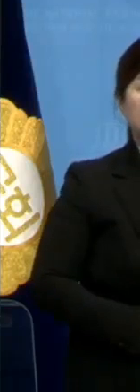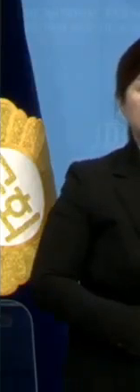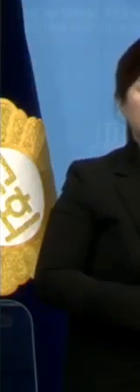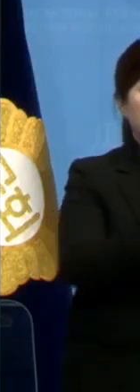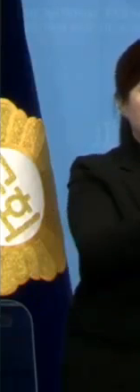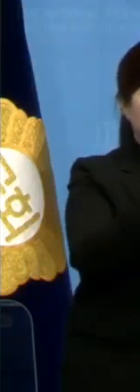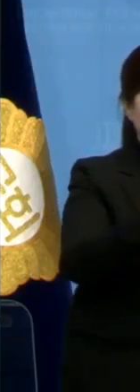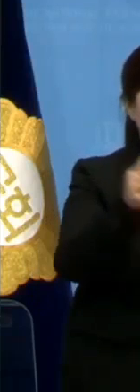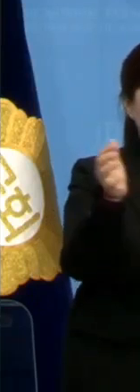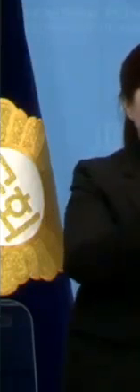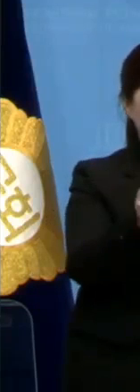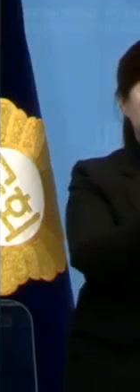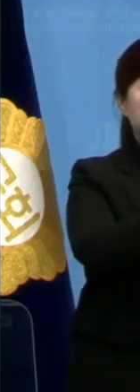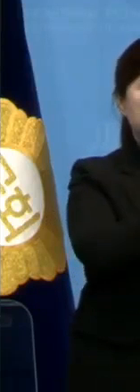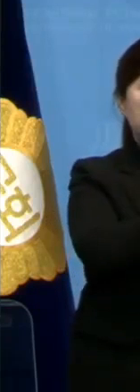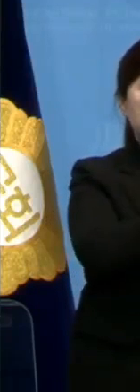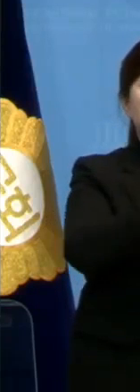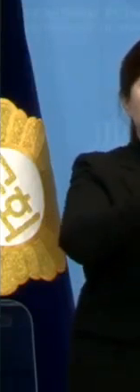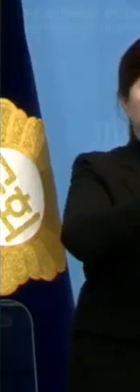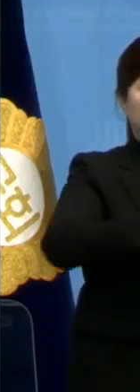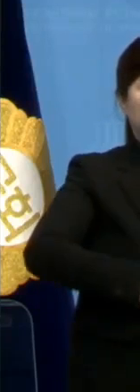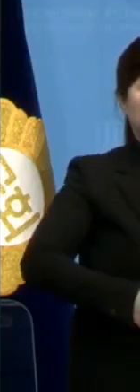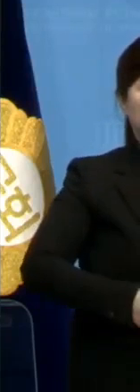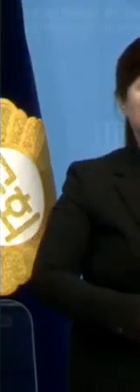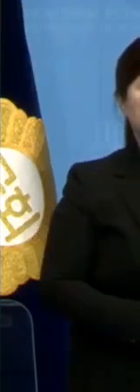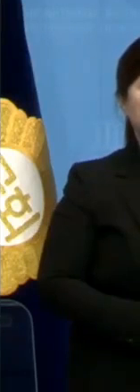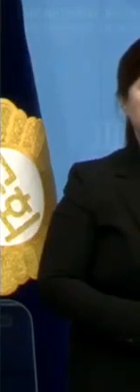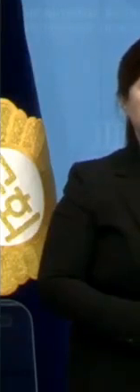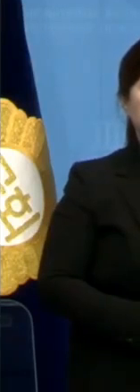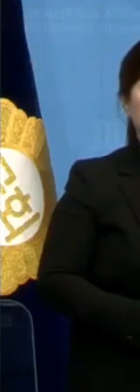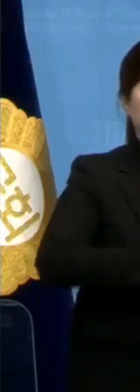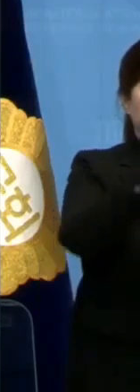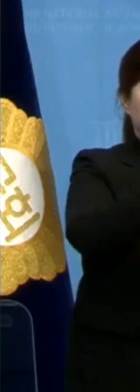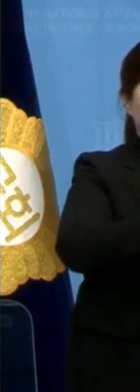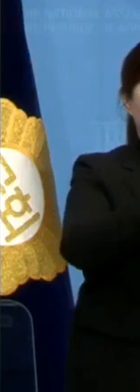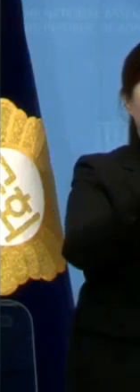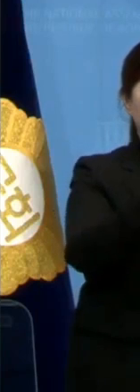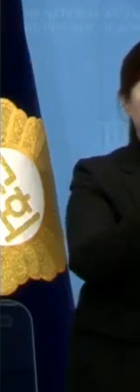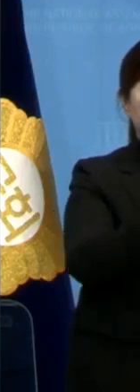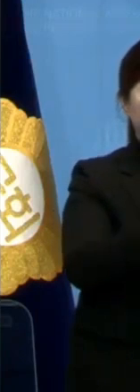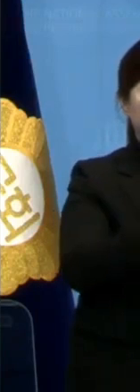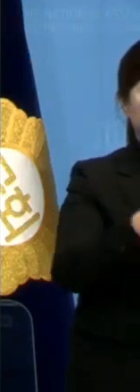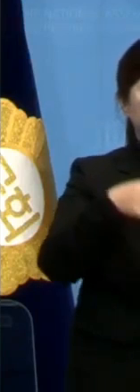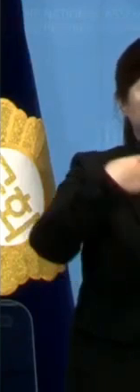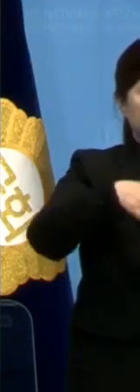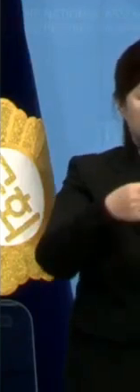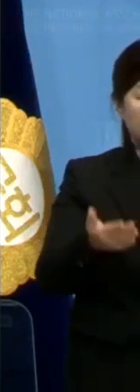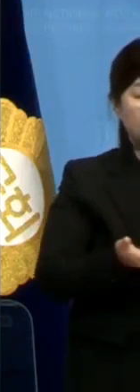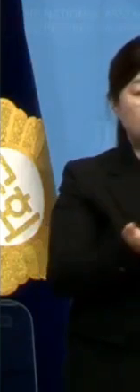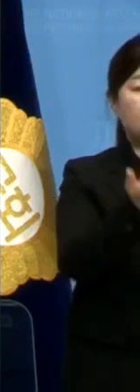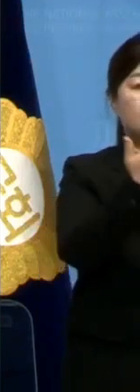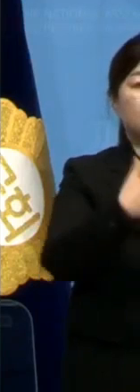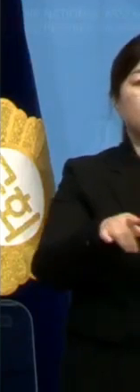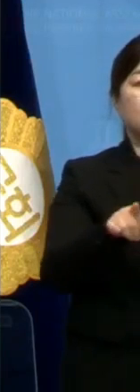인력의 확보가 대단히 절실한 것입니다. 저는 공공의료관에 근무할 의사를 교육하고 양성하기